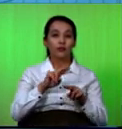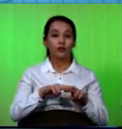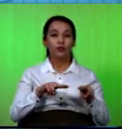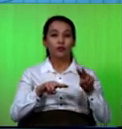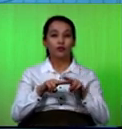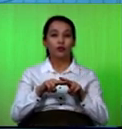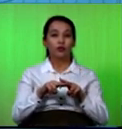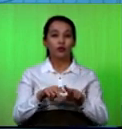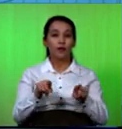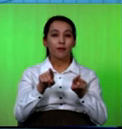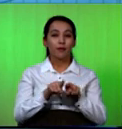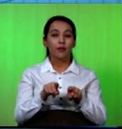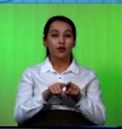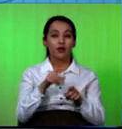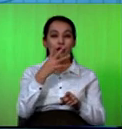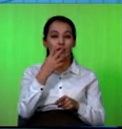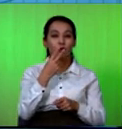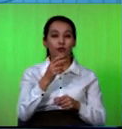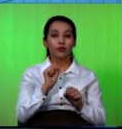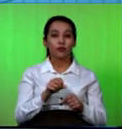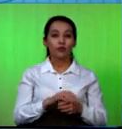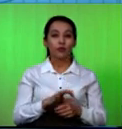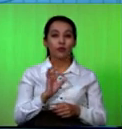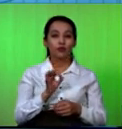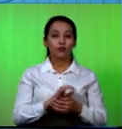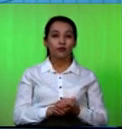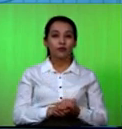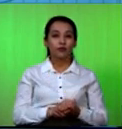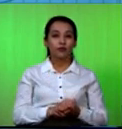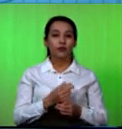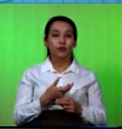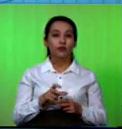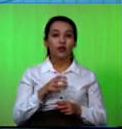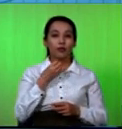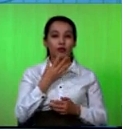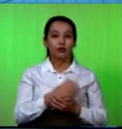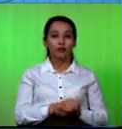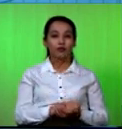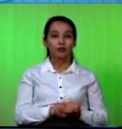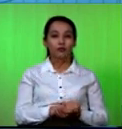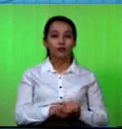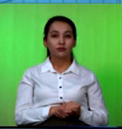tushadigan rasm hosil bo'ladi. To'g'rimi? Juda ham yaxshi.